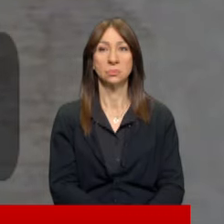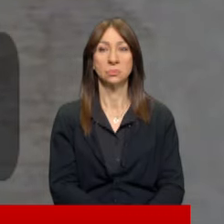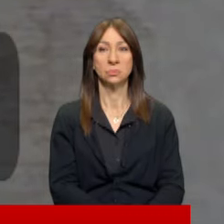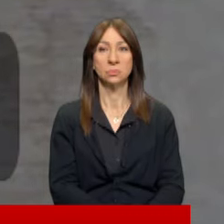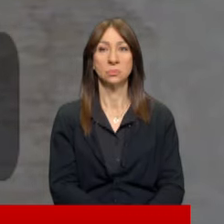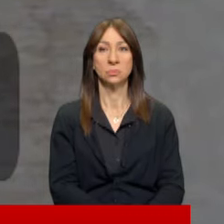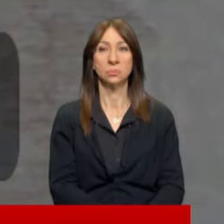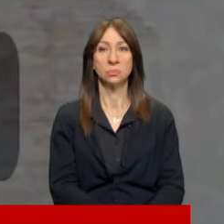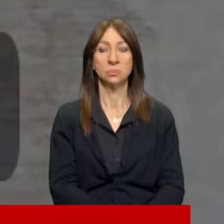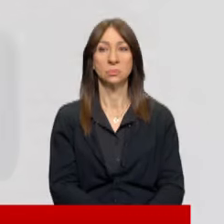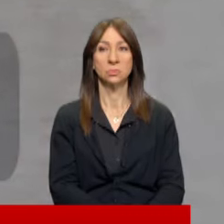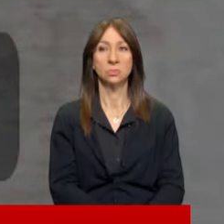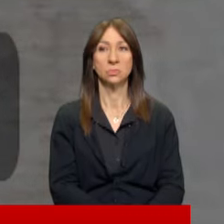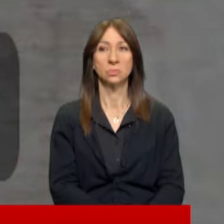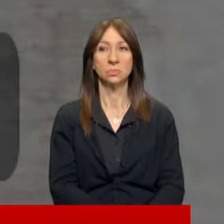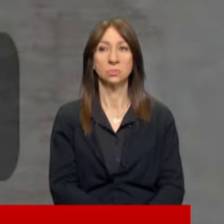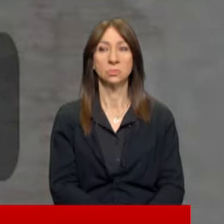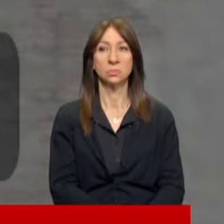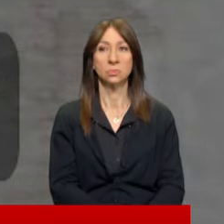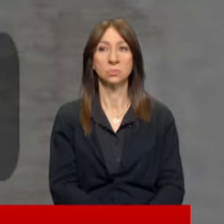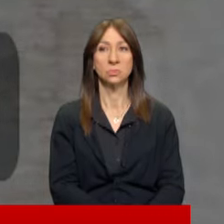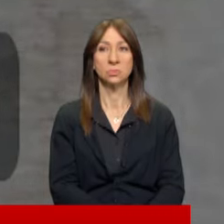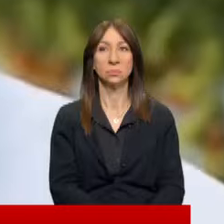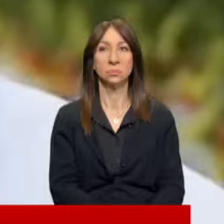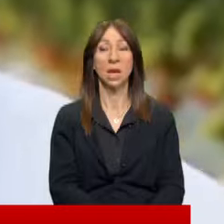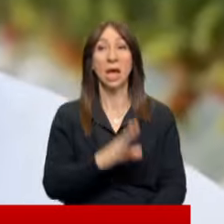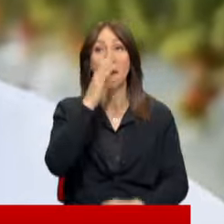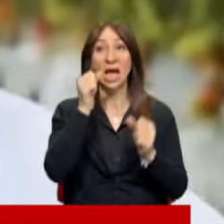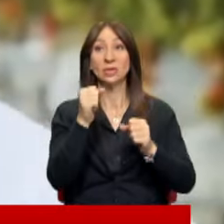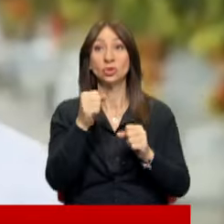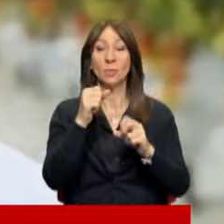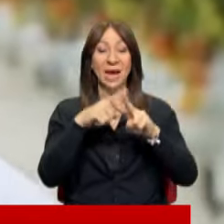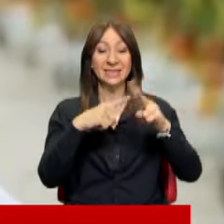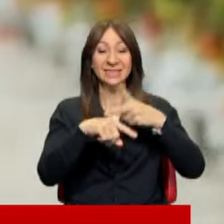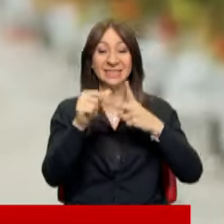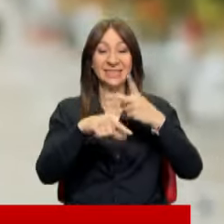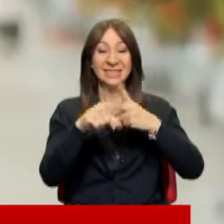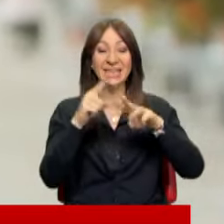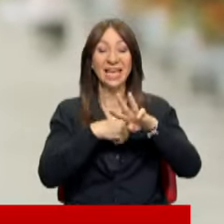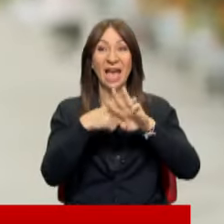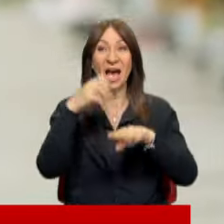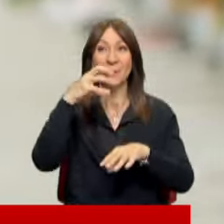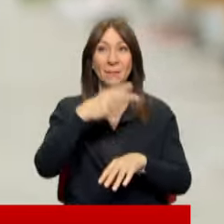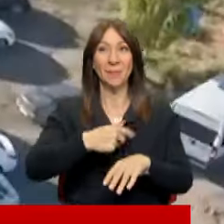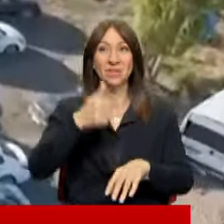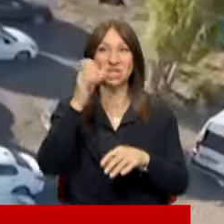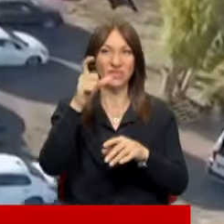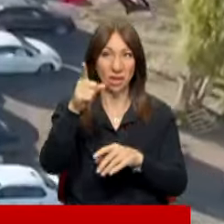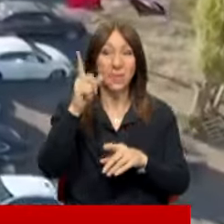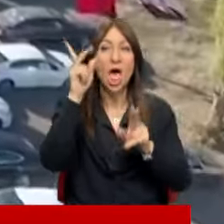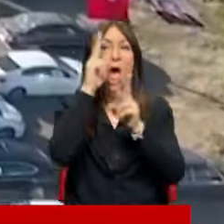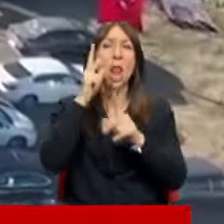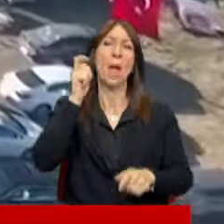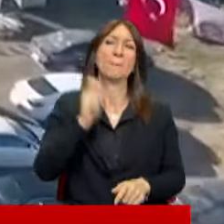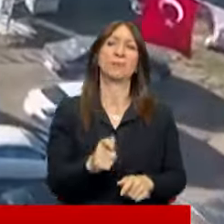yoktur. Sera şu anda 10 milyon civarında zarar ediyor. Erzurum'un Azize ilçesinin AK Partili Belediye Başkanı Cevdet Orhan bir